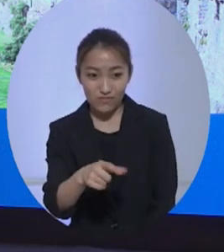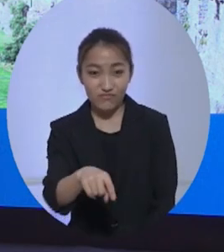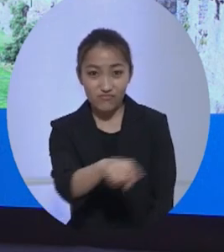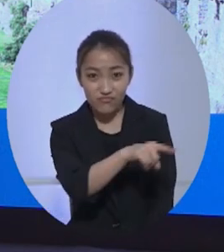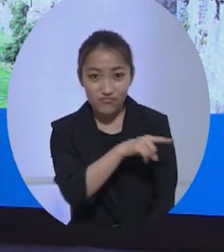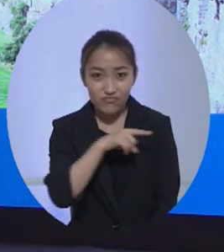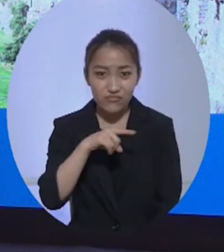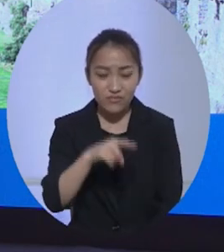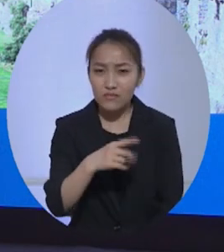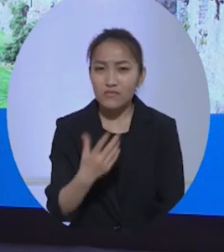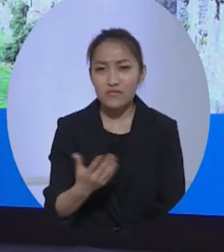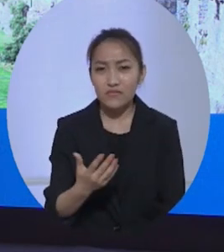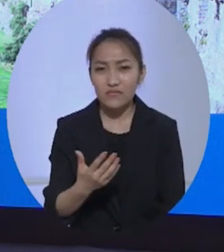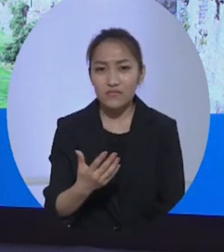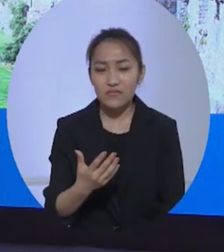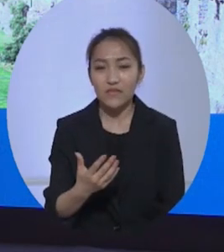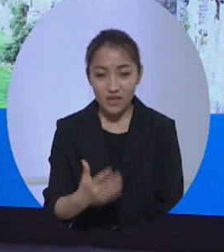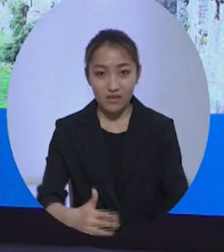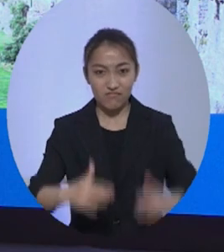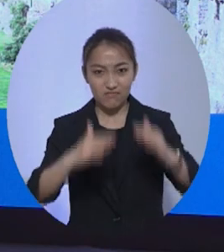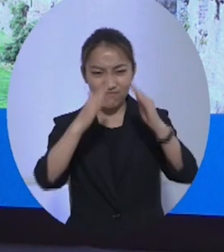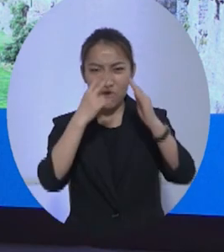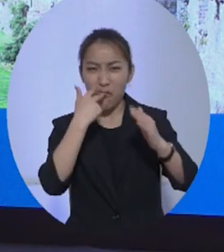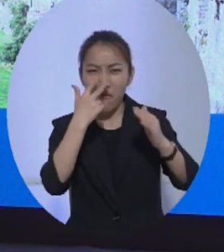чуудын том одоо өөрөөр хэлэх юм бол шилтгэн дотор